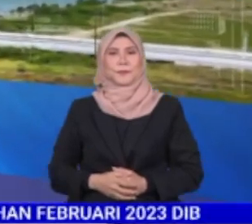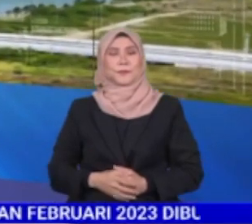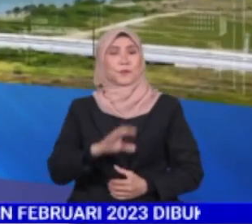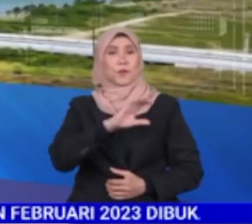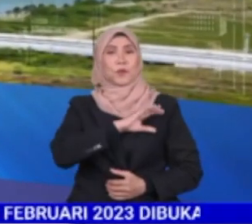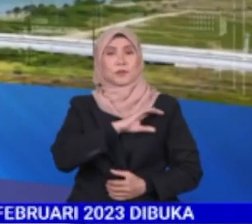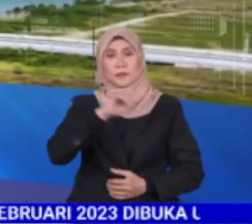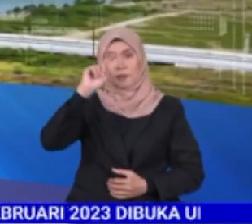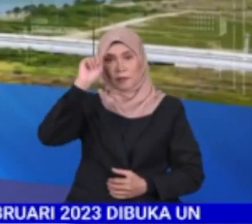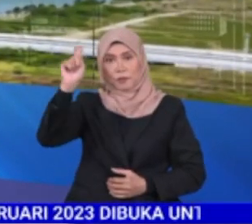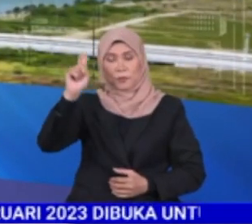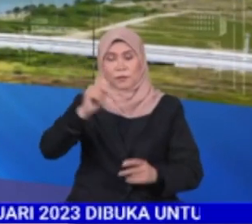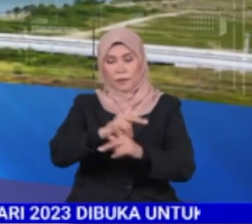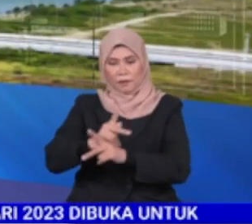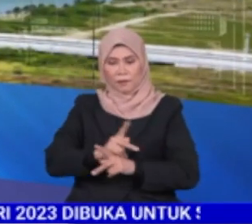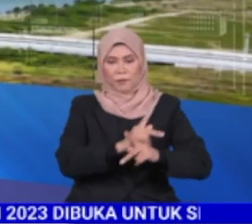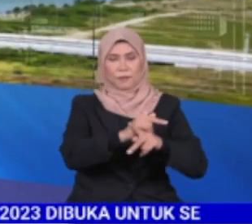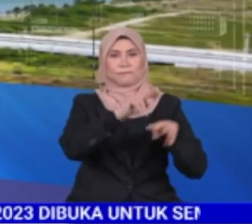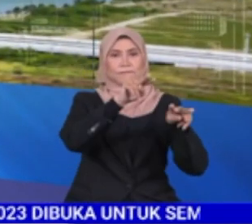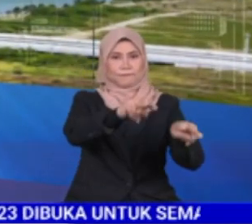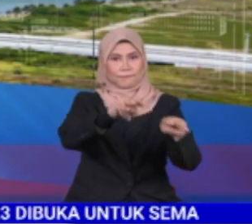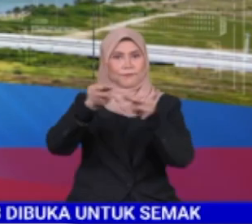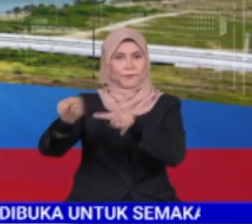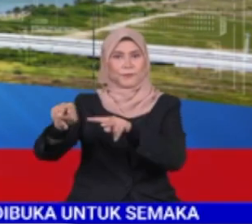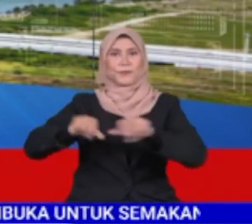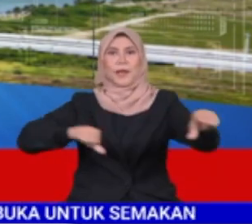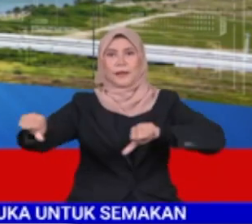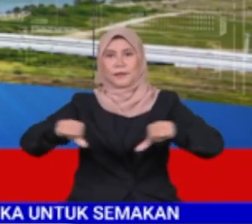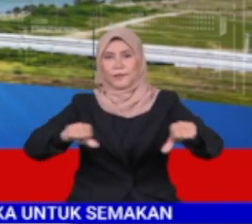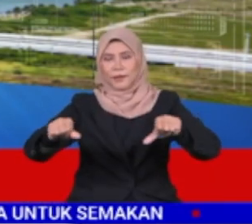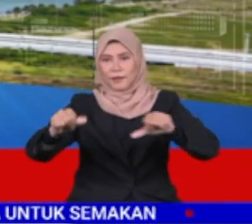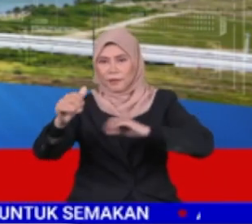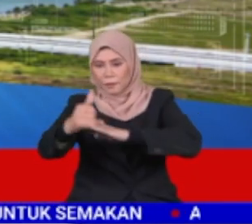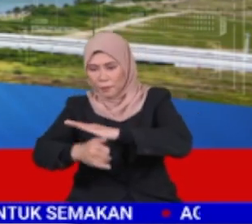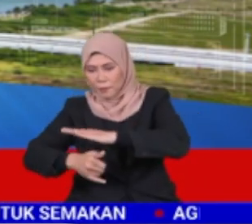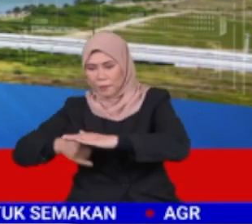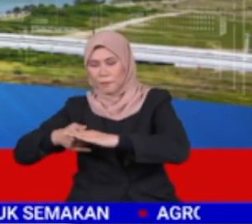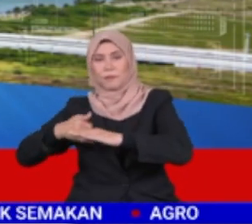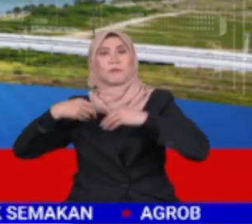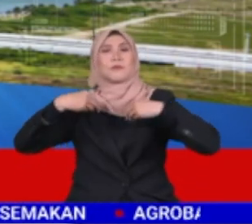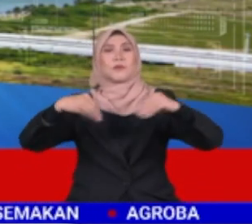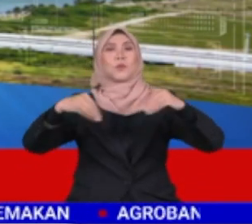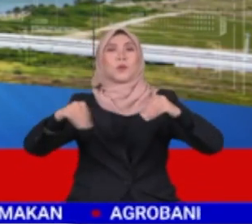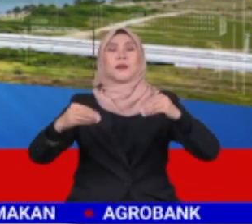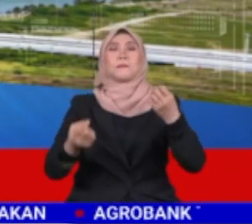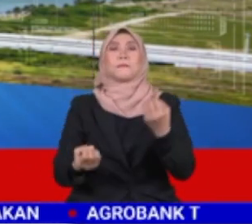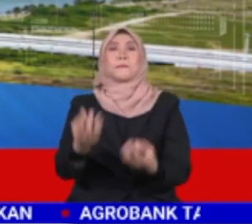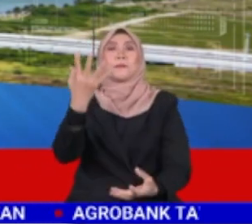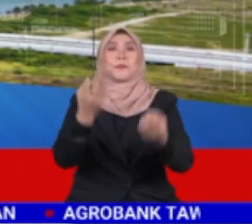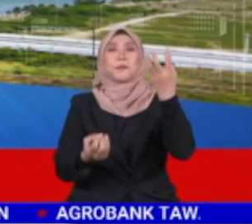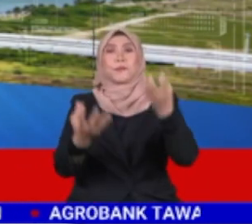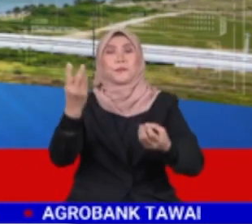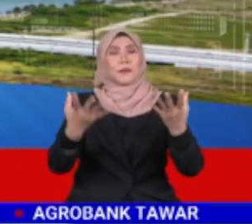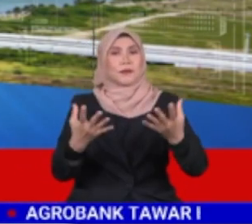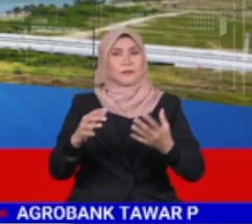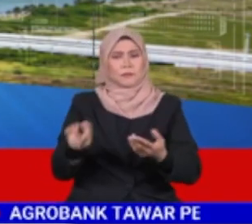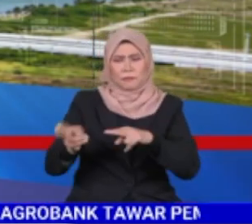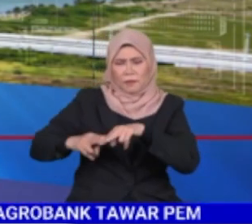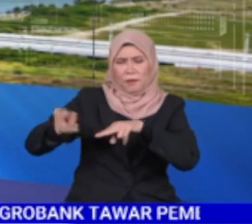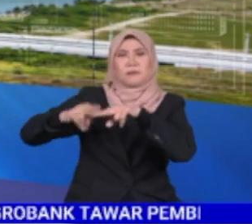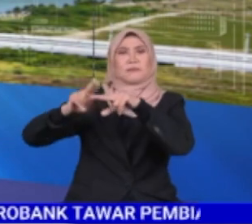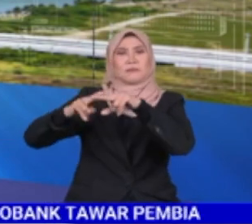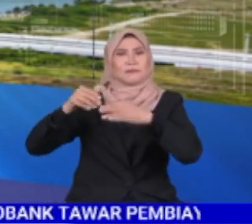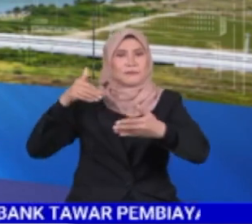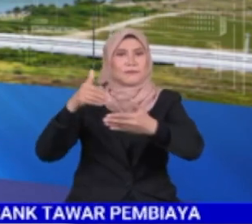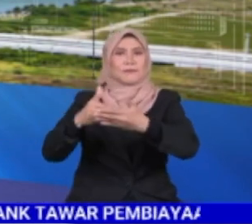NU akan membuat kawalan dan pemantauan kita terhadap activity penyelundupan serta penjualan mercon yang biasanya meningkat setiap